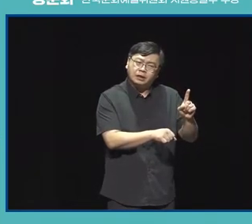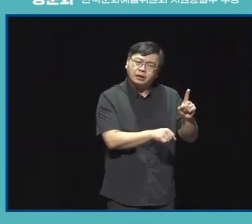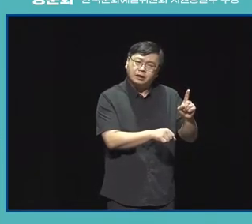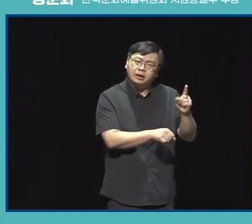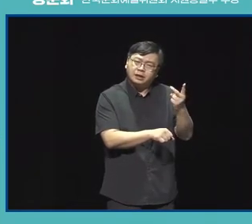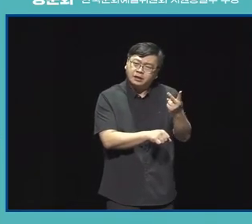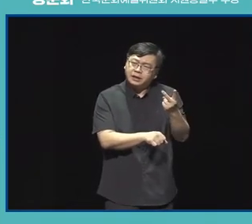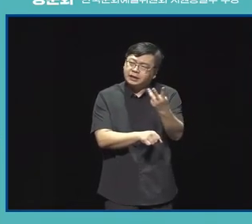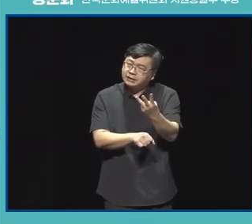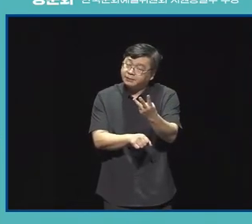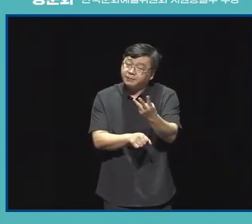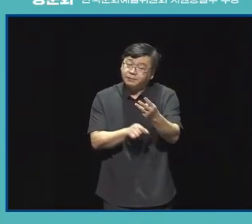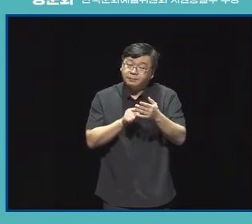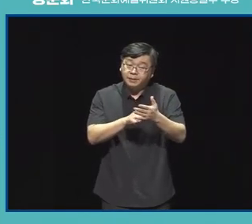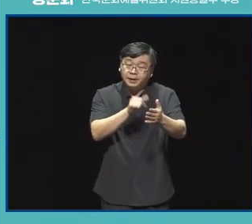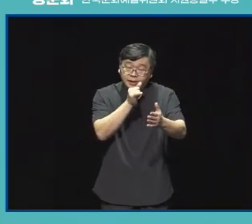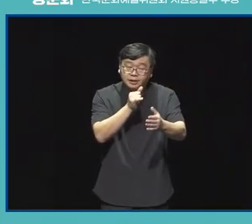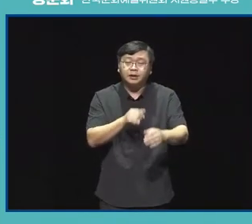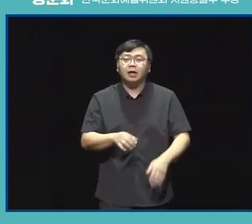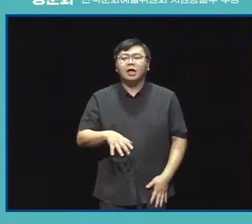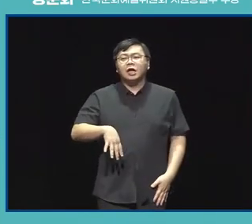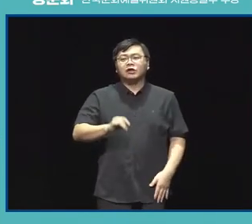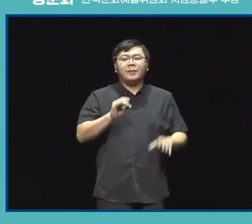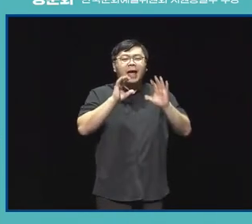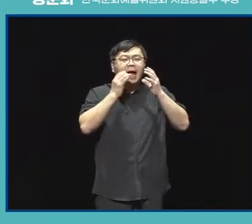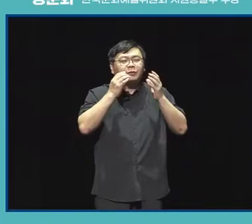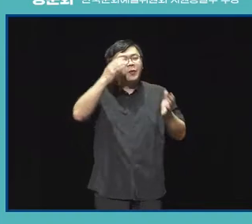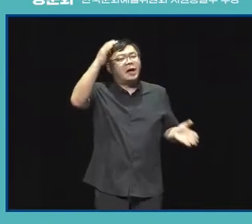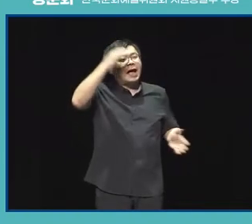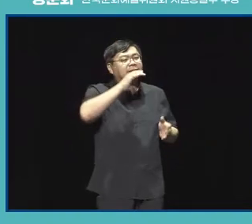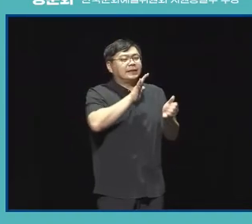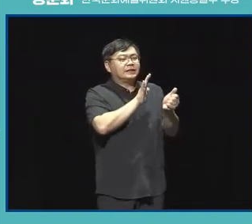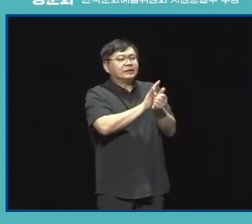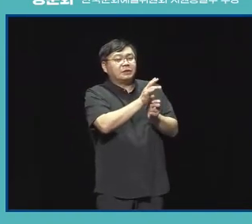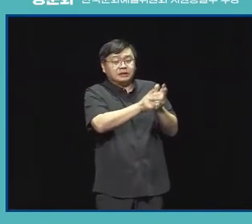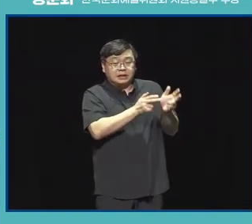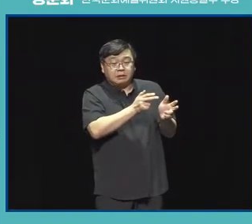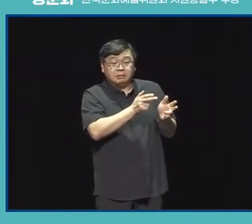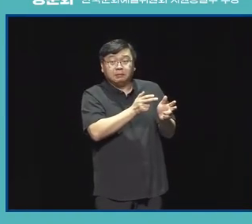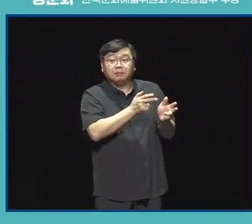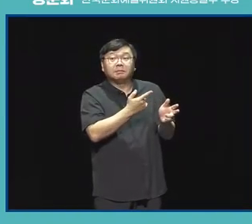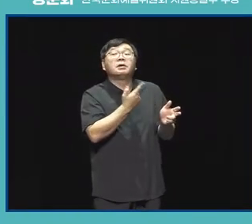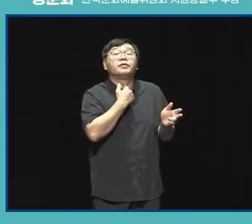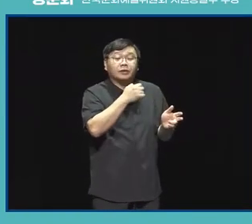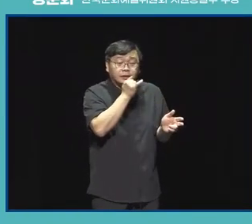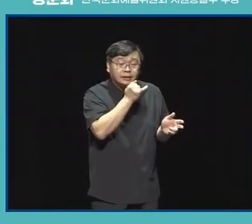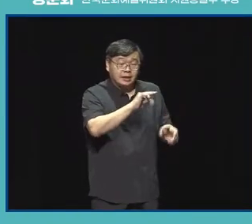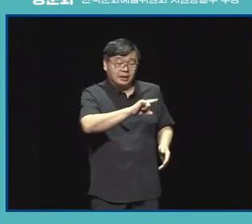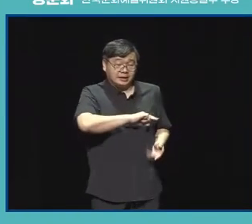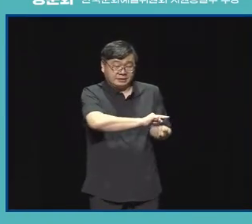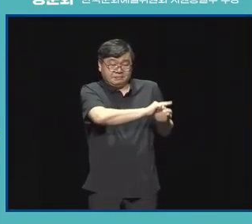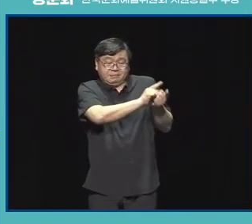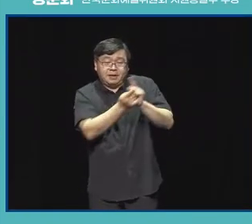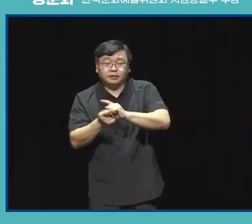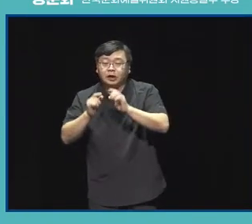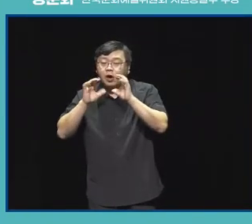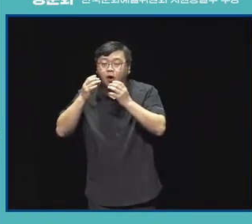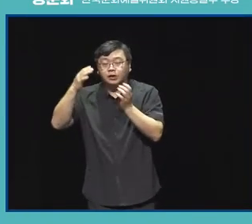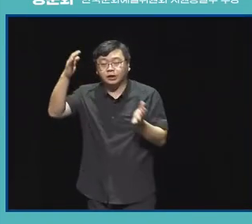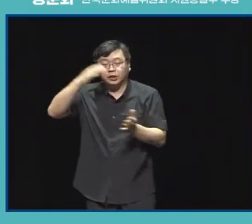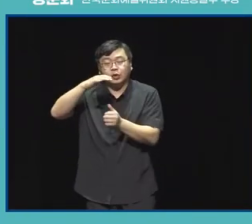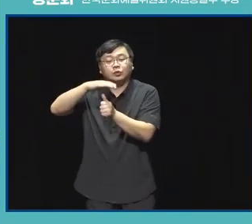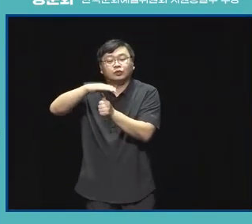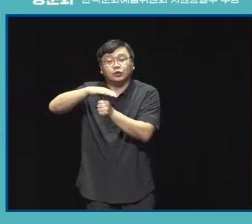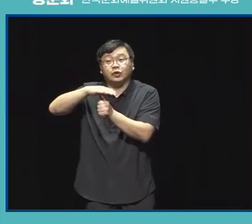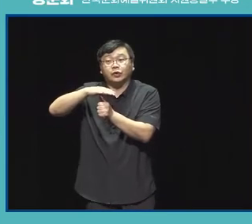해에는 사업명이 아동 청소년 대상 예술 지원이었습니다. 저희가 지난 공모부터 사업명을 바꿨는데 간혹 이 사업을